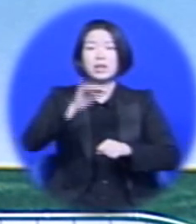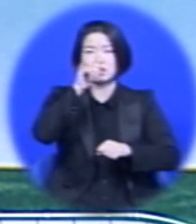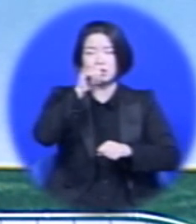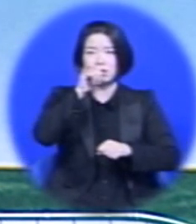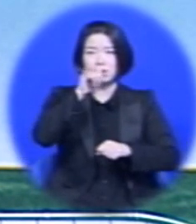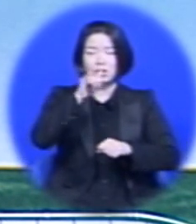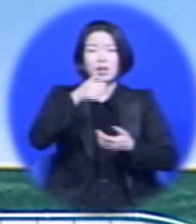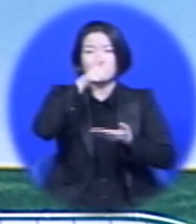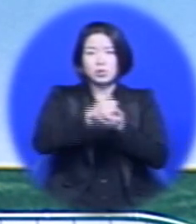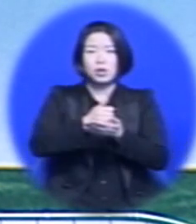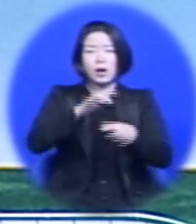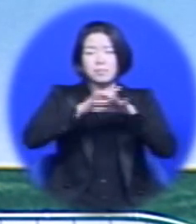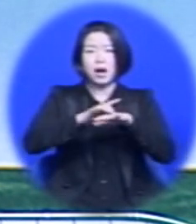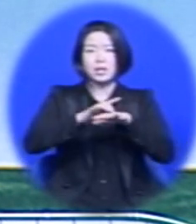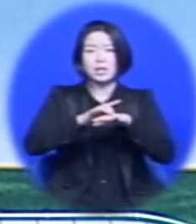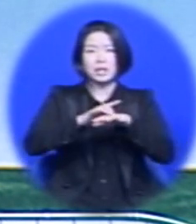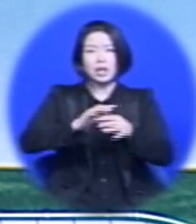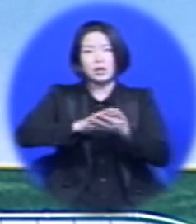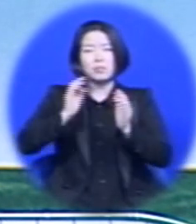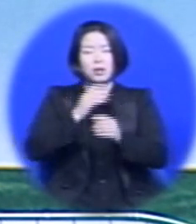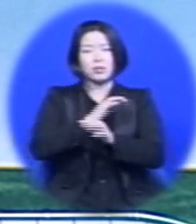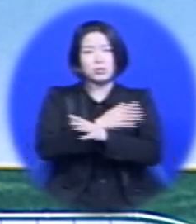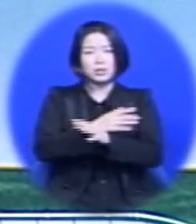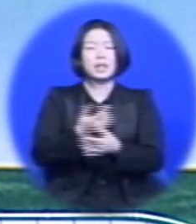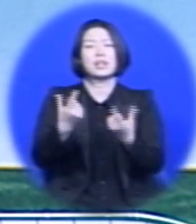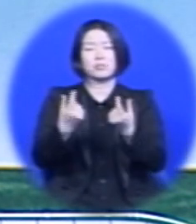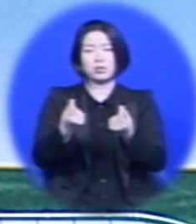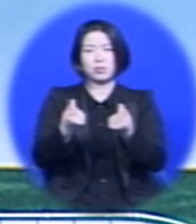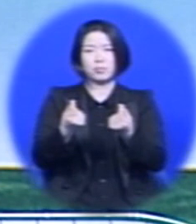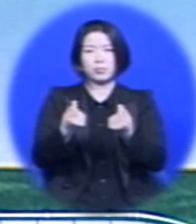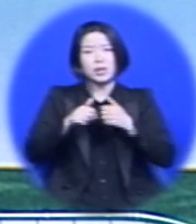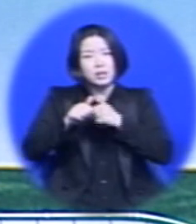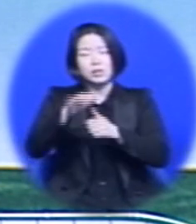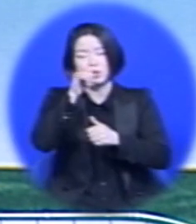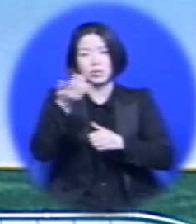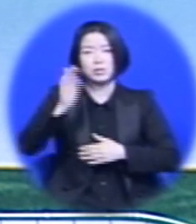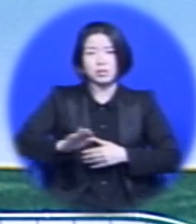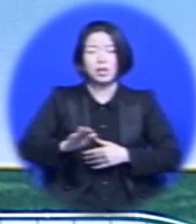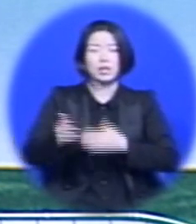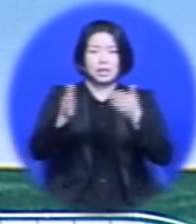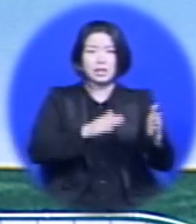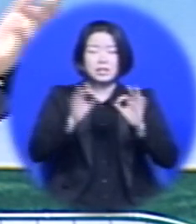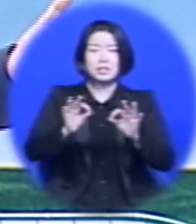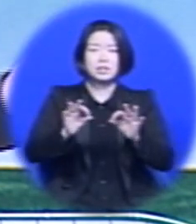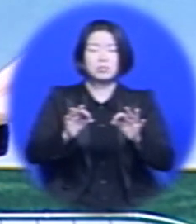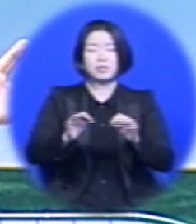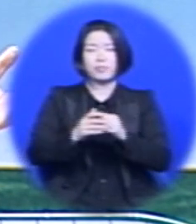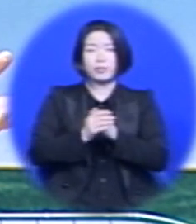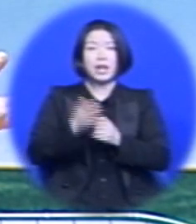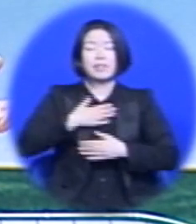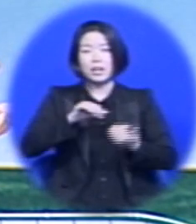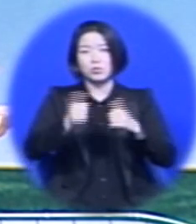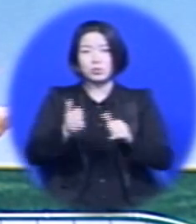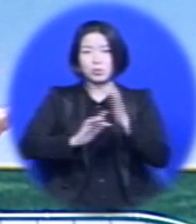노리개가 돼버려 그런데 지금 예수 그리스도를 내가 영접해 나는 죽고 예수로 살고